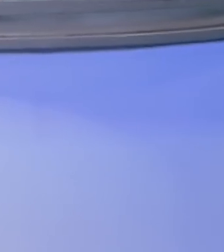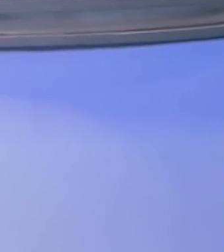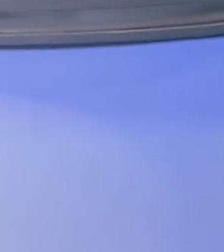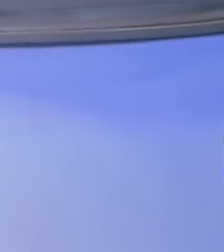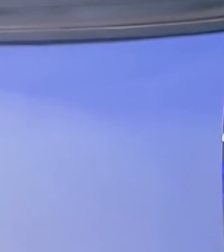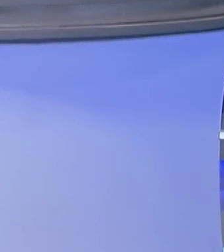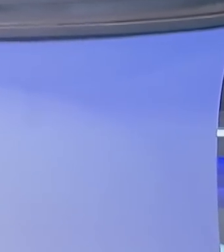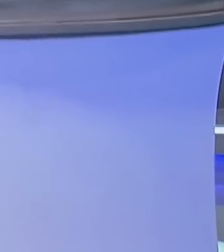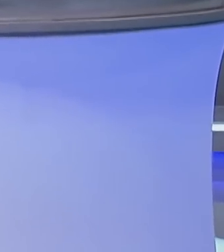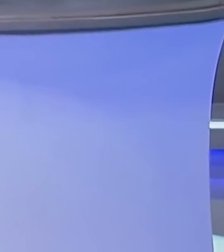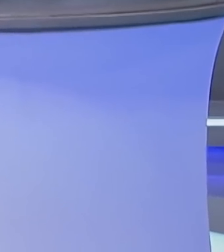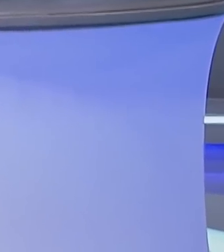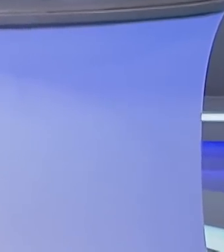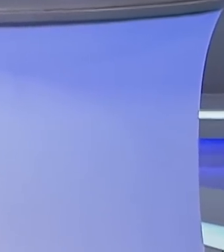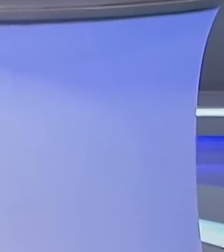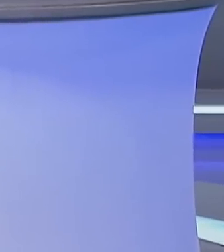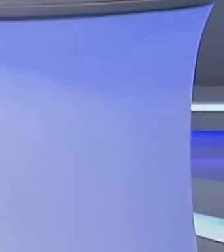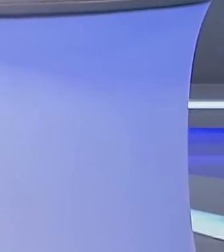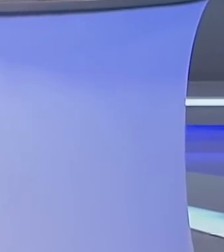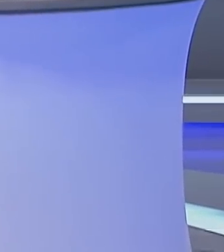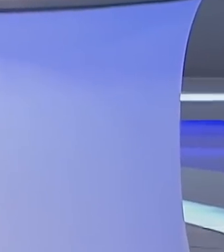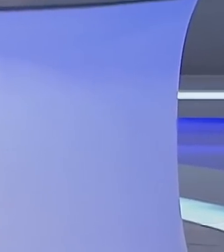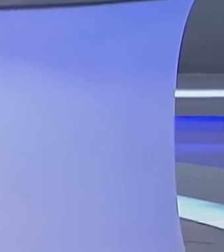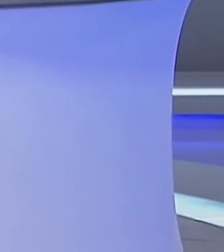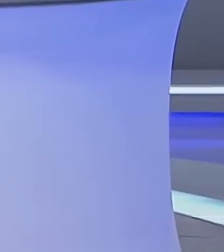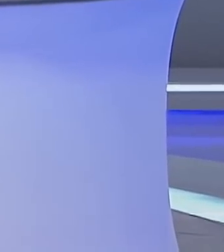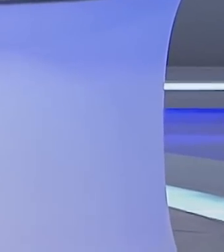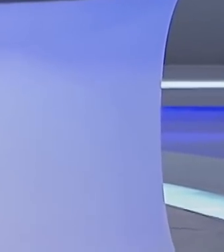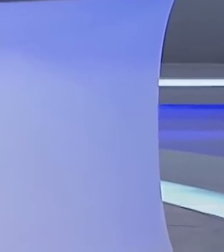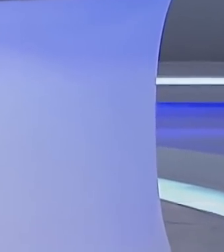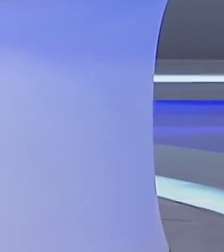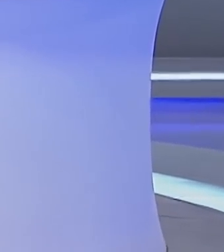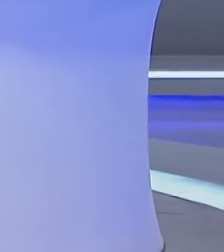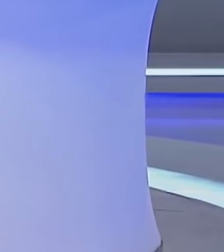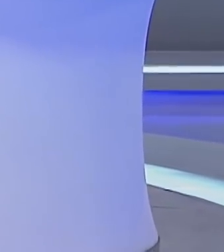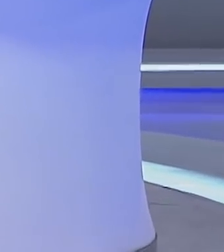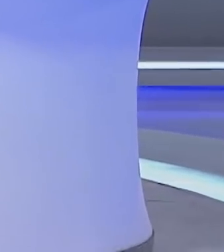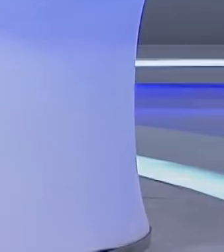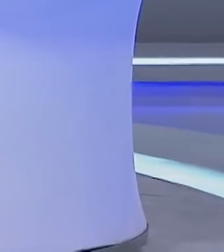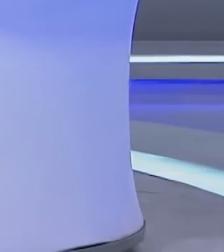Үзэгчдээ бид та бүхэнд энэ өдрийн цагийн хөтөлбөрөөр танилцууллаа. Анхаарлаа хандуулсан танд баярлалаа.